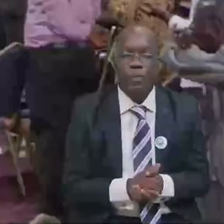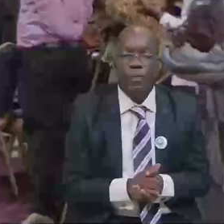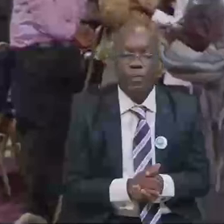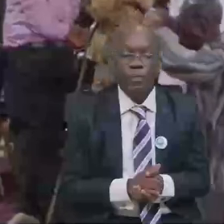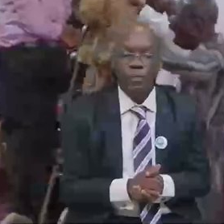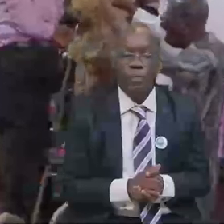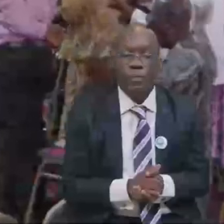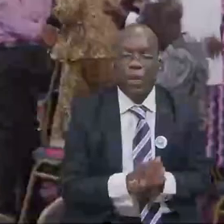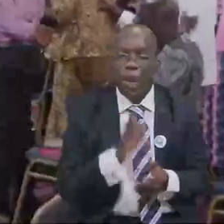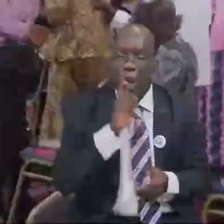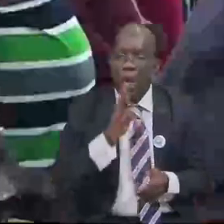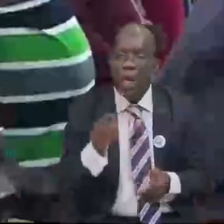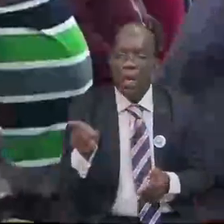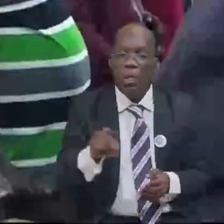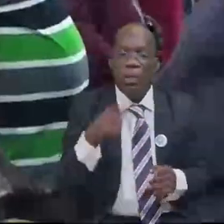Est-ce qu'ils sont difficiles?